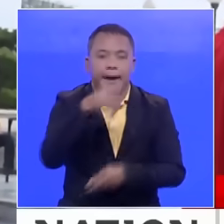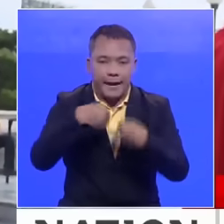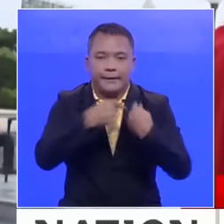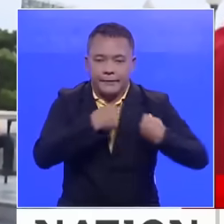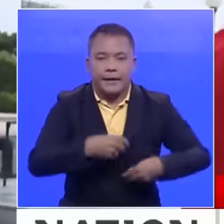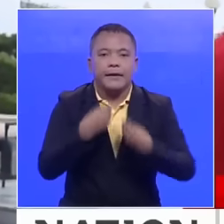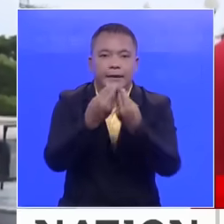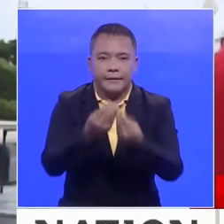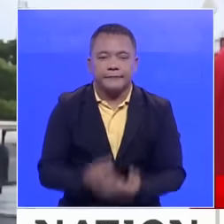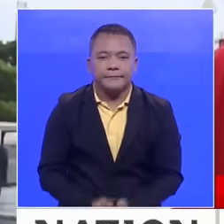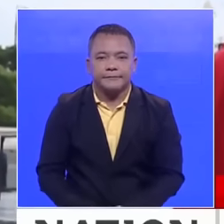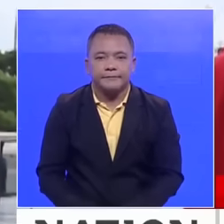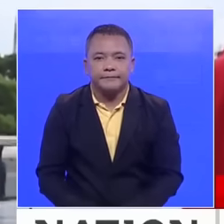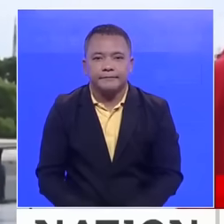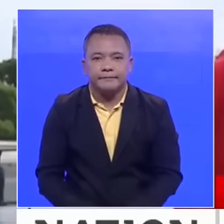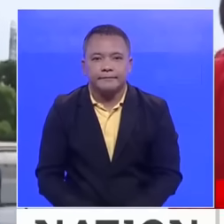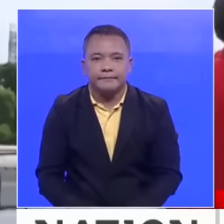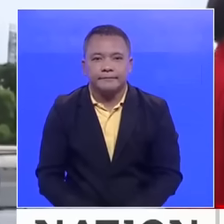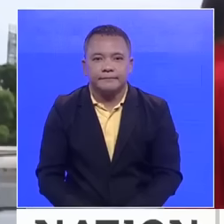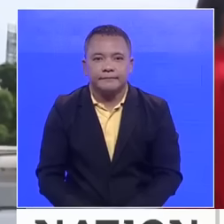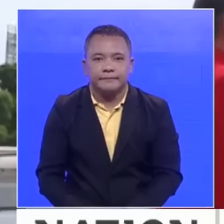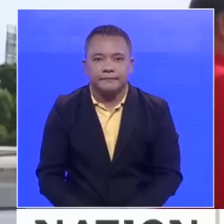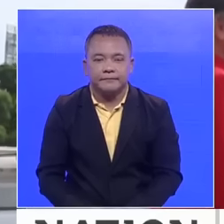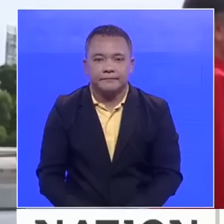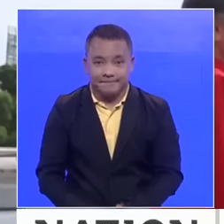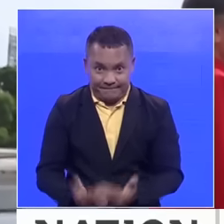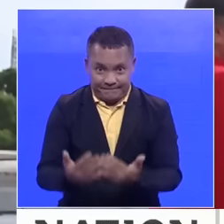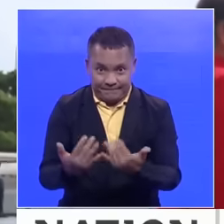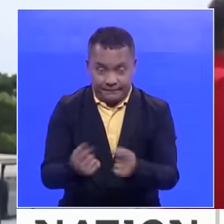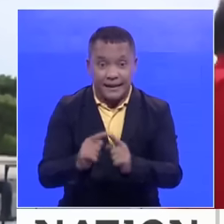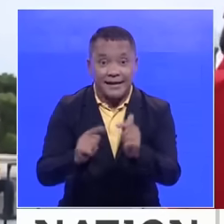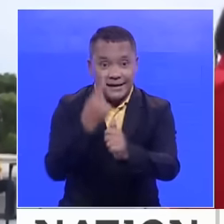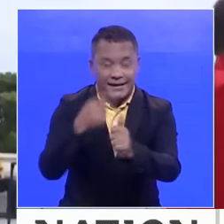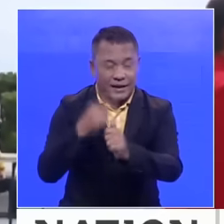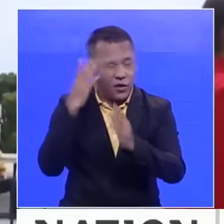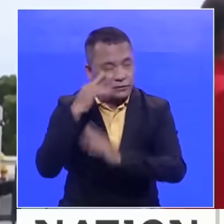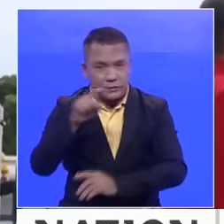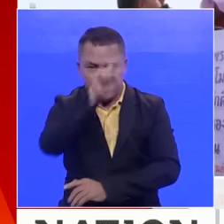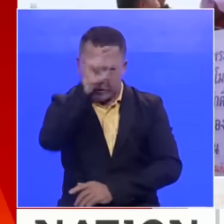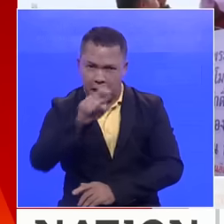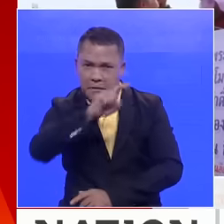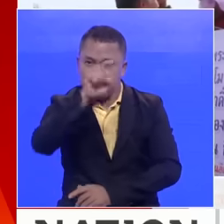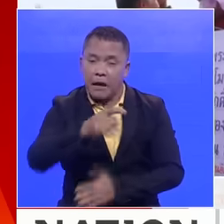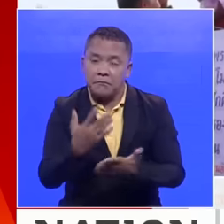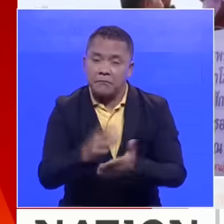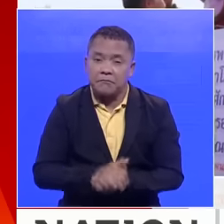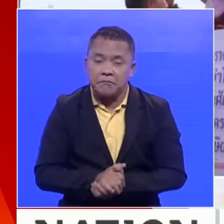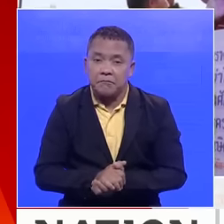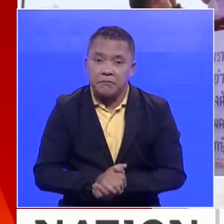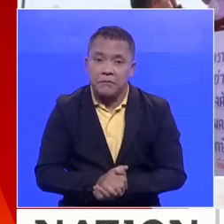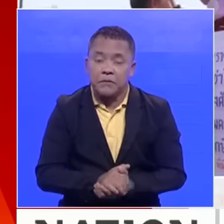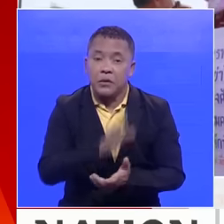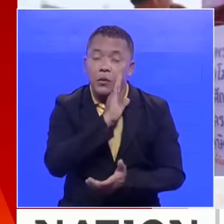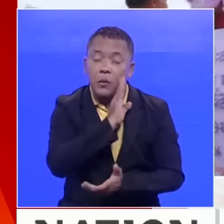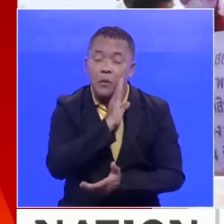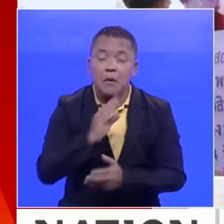กันนะคะครับคือทีเนี้ยตอนแรกหลายคนก็ตั้งคำถามนะว่าเอ้อกรณีนี้จะเอา